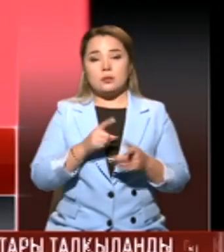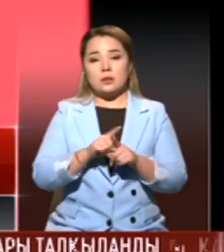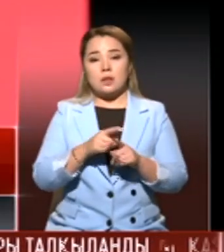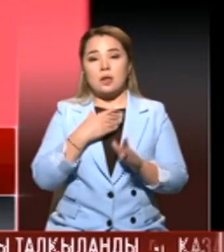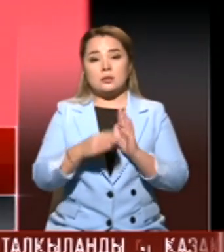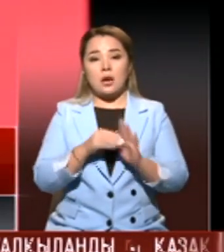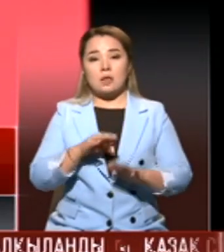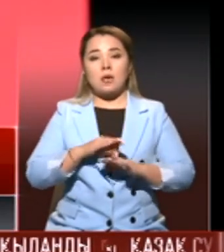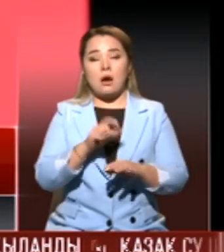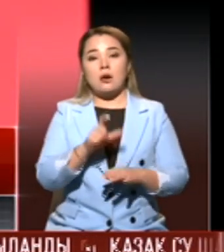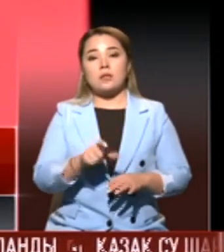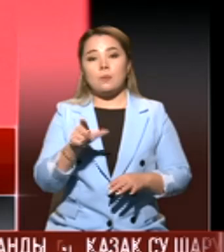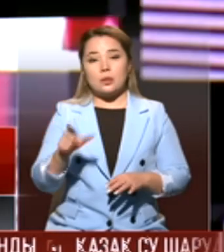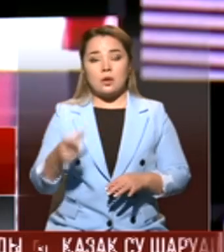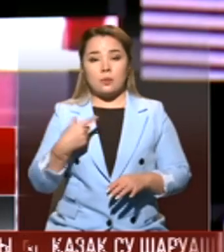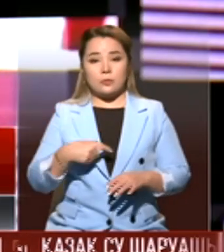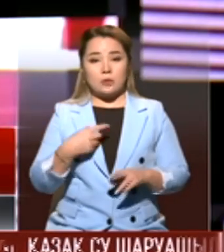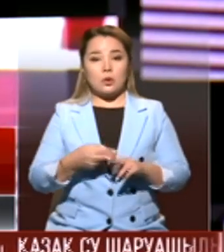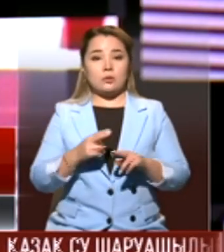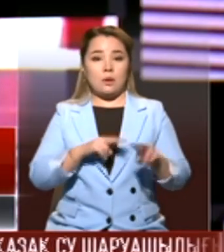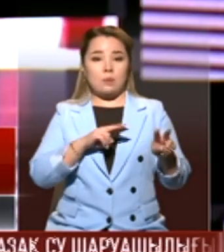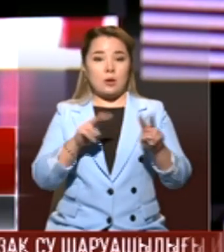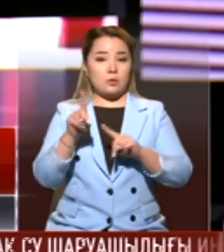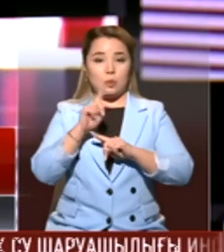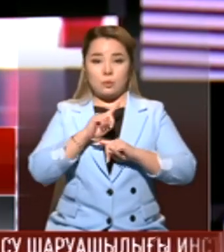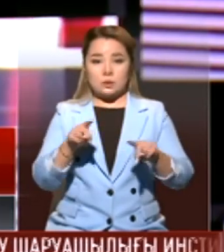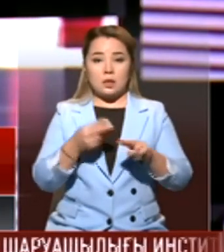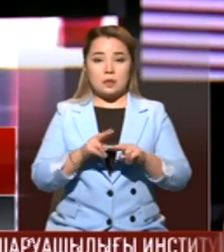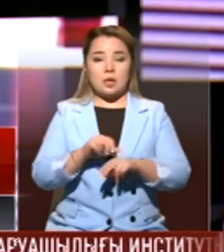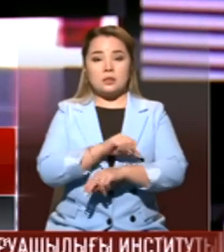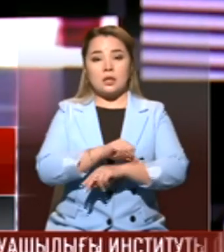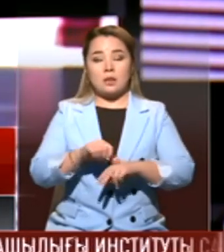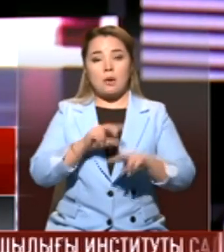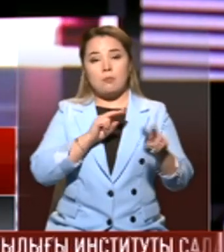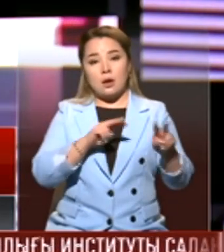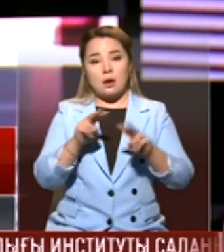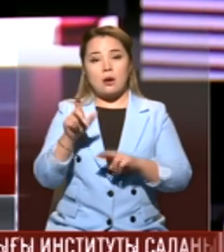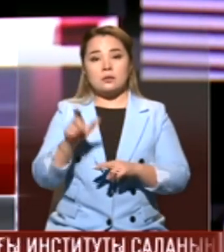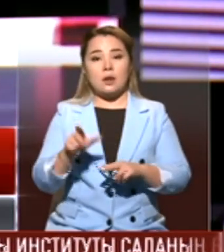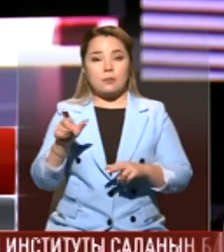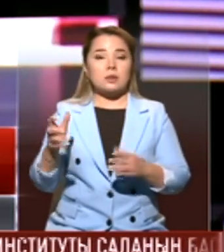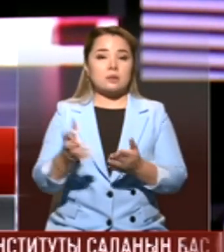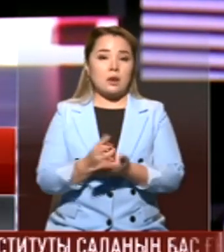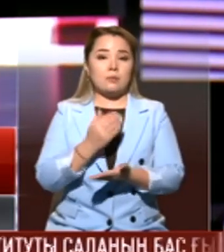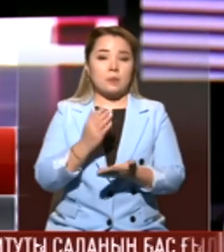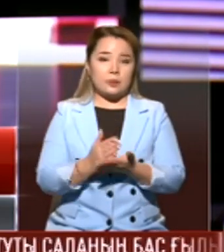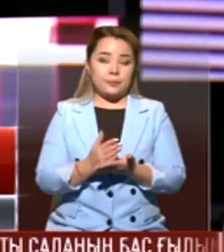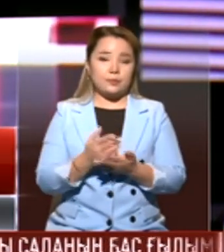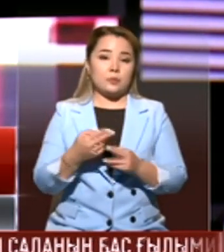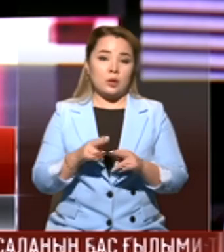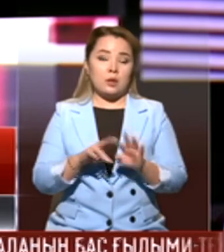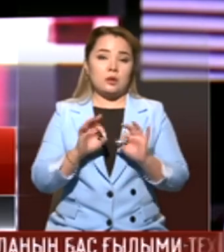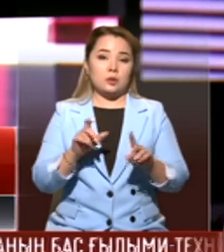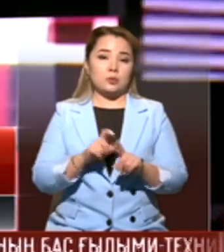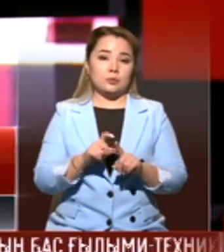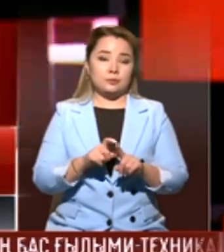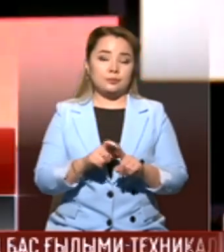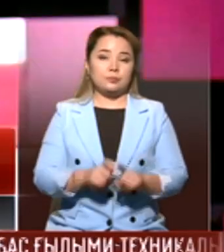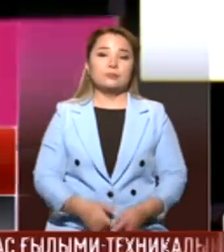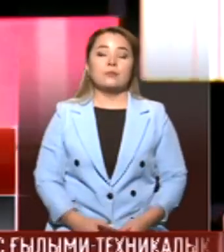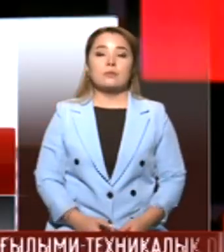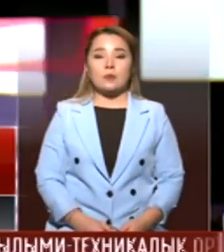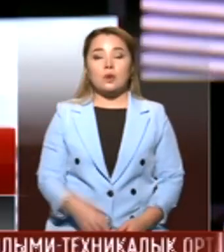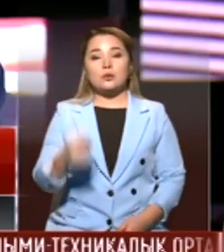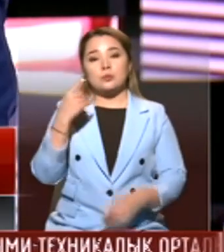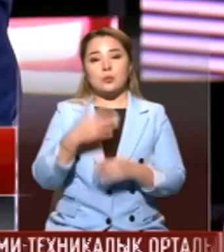сайлауды өзіміздің азаматтар бақыламайтын болса, оны сырттан бақылайтын азаматтар табылады. Айтарым осы. Бос